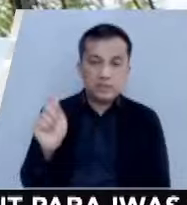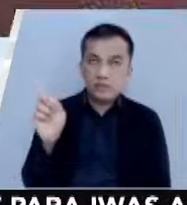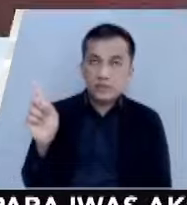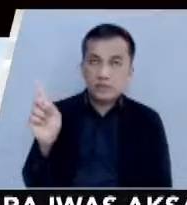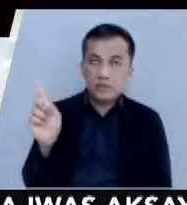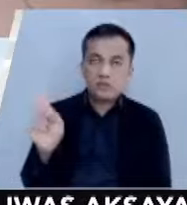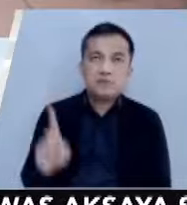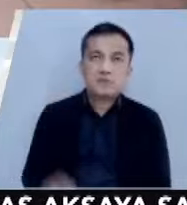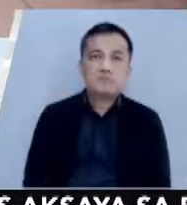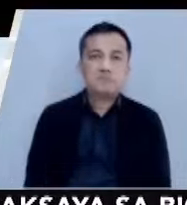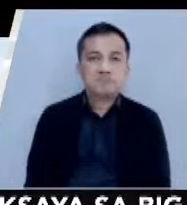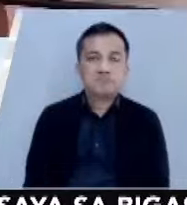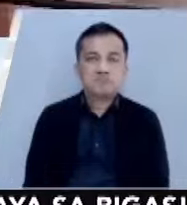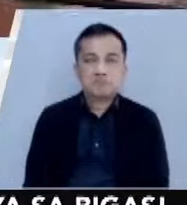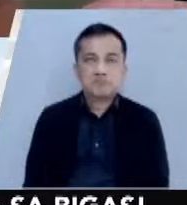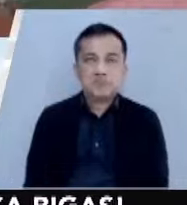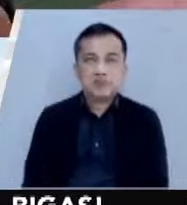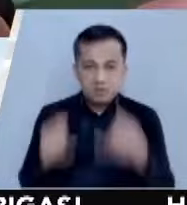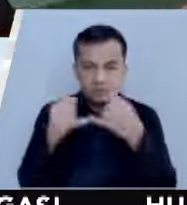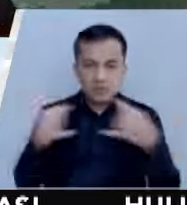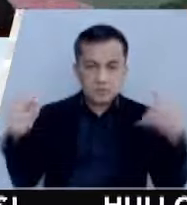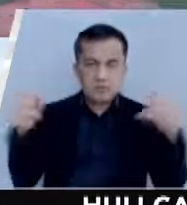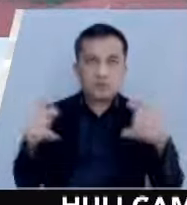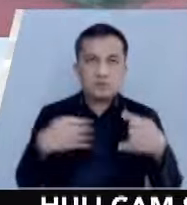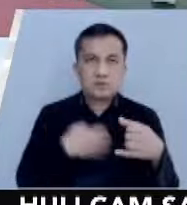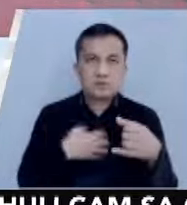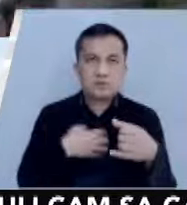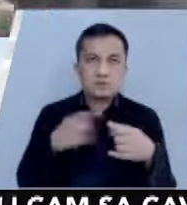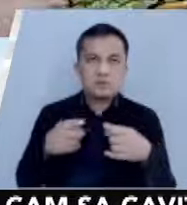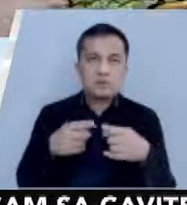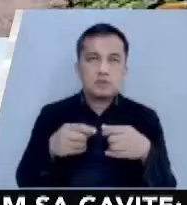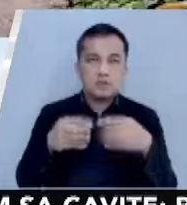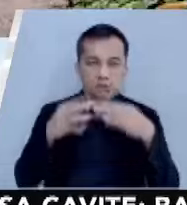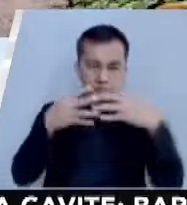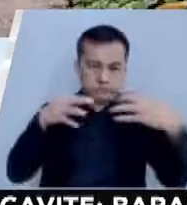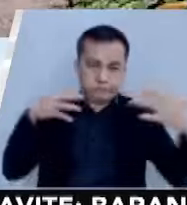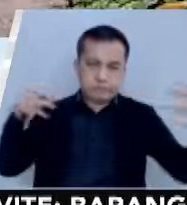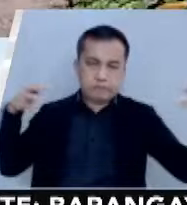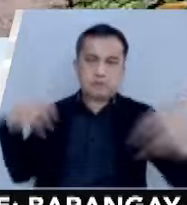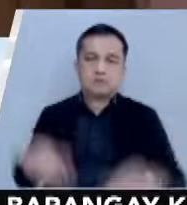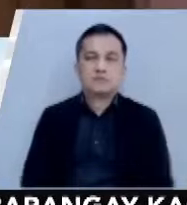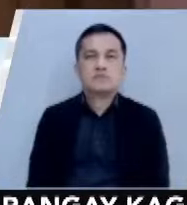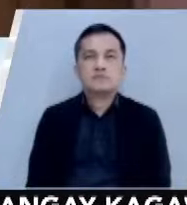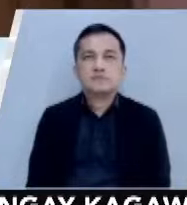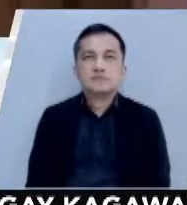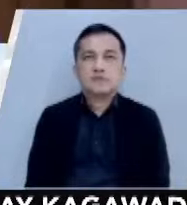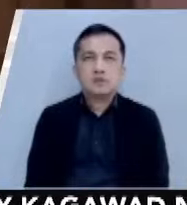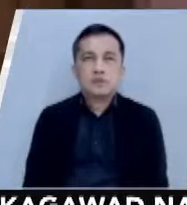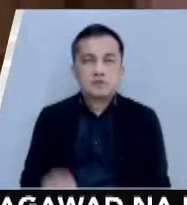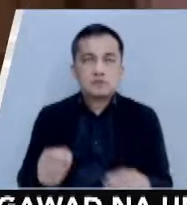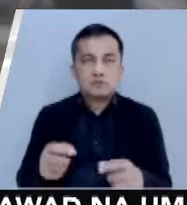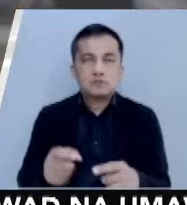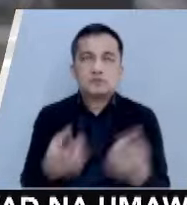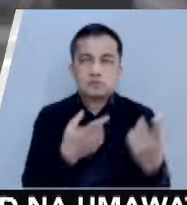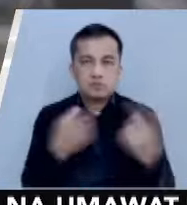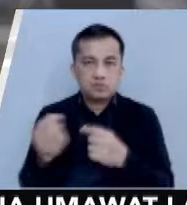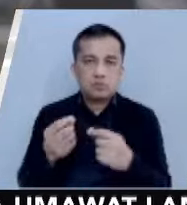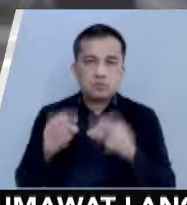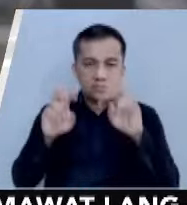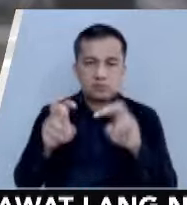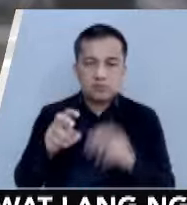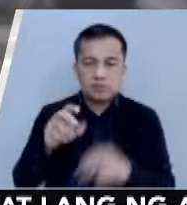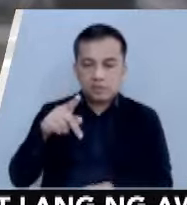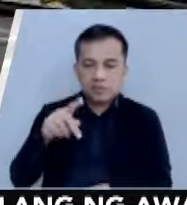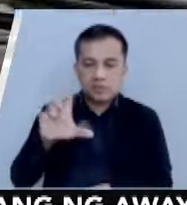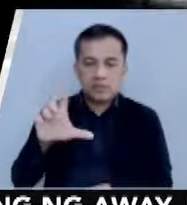PLDT, ang mga inirereklamong nakahambalang na kable. Agad namang nagsagawa ng investigasyon ng PLDT, itinakda